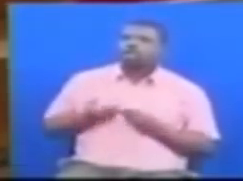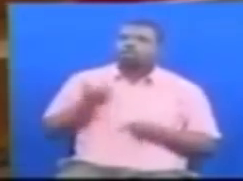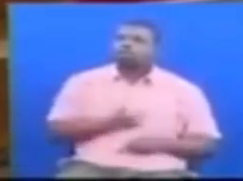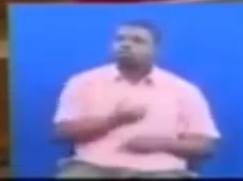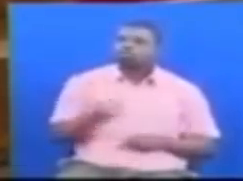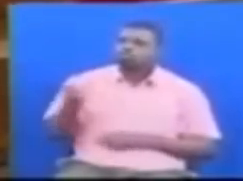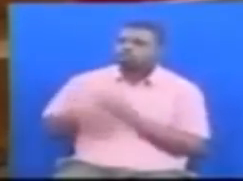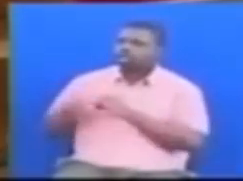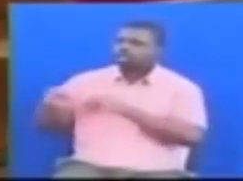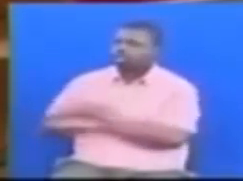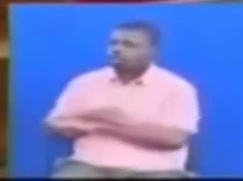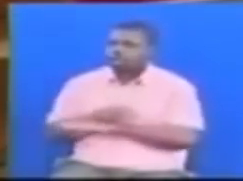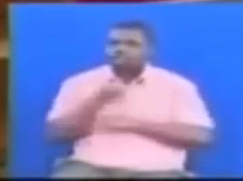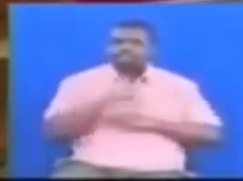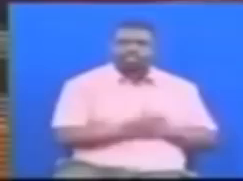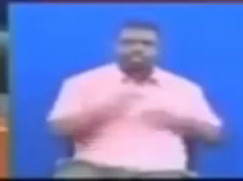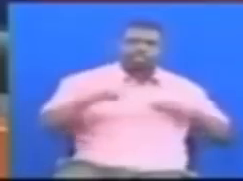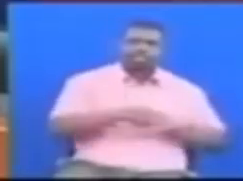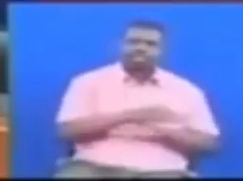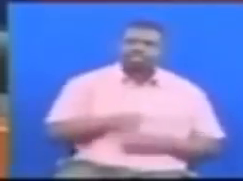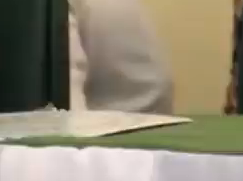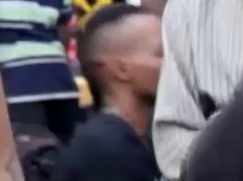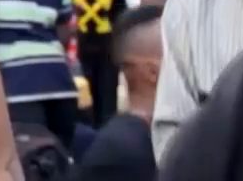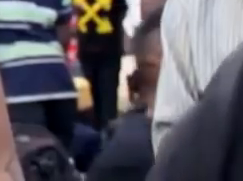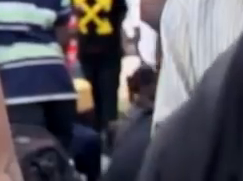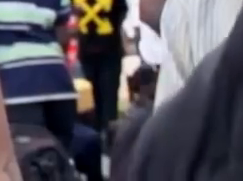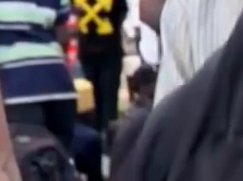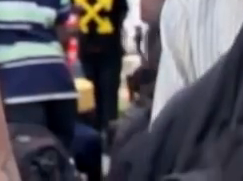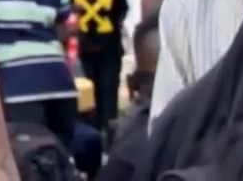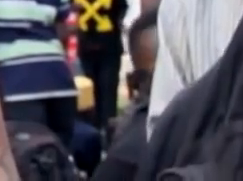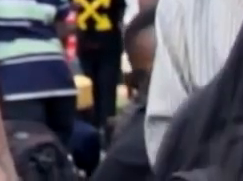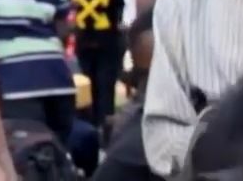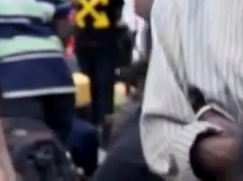na watoto ndani ya ndoa na nje ya ndoa. Kwa habari za